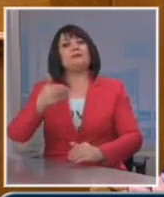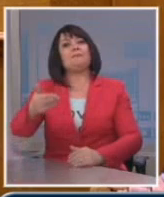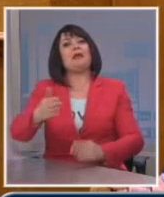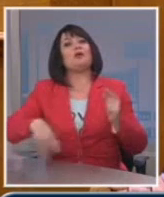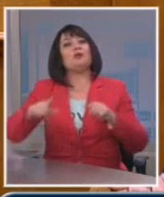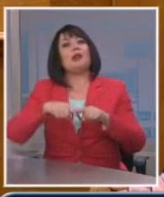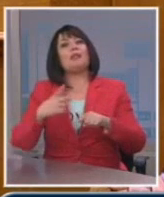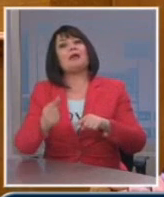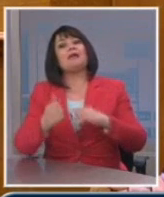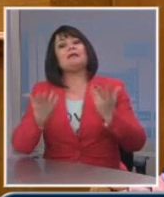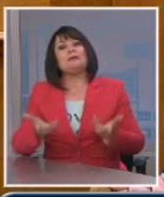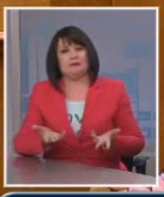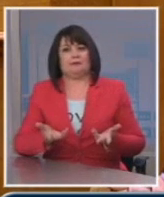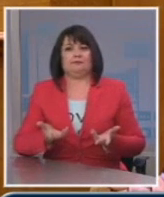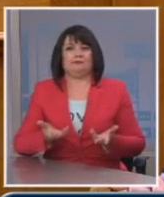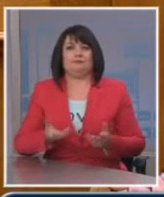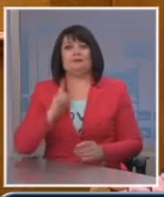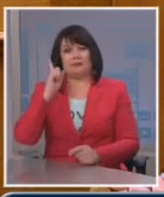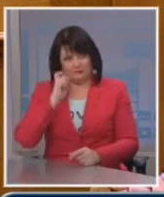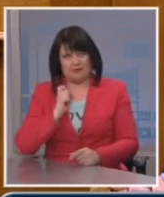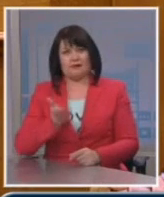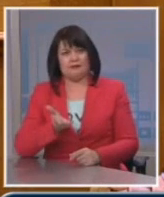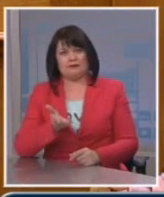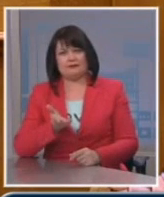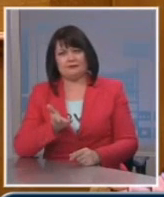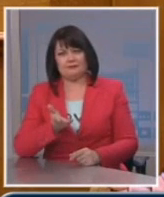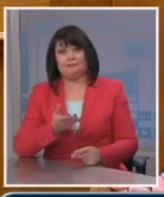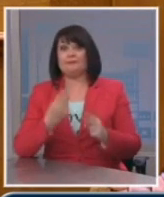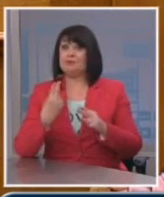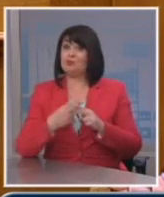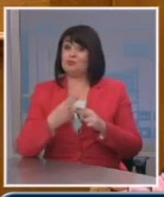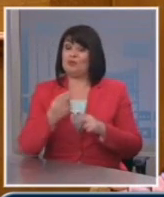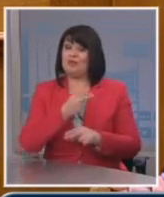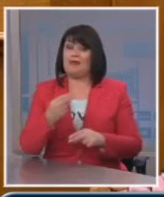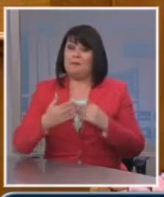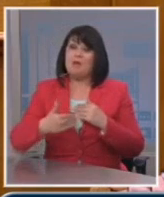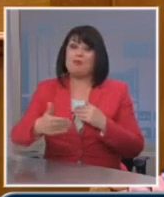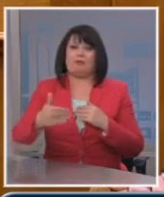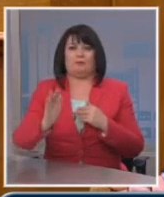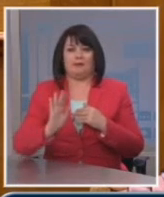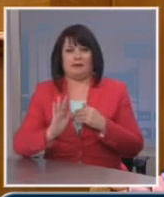χώρα. Και ξέρετε, αυτό είναι το κεντρικό ζήτημα από εδώ και πέρα.